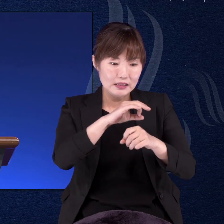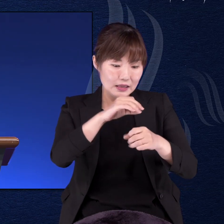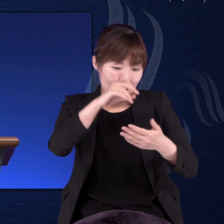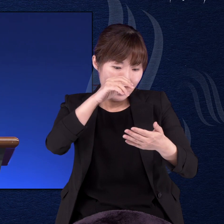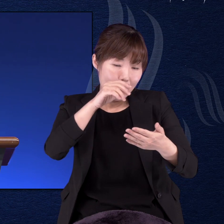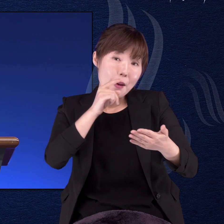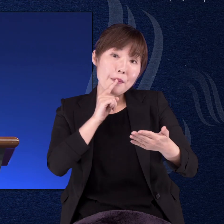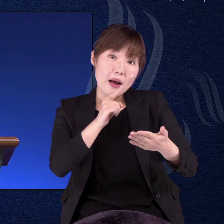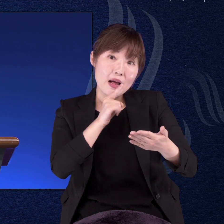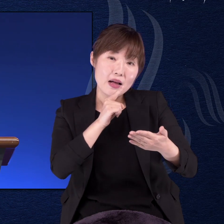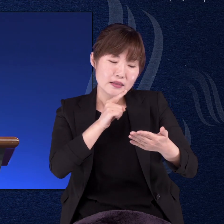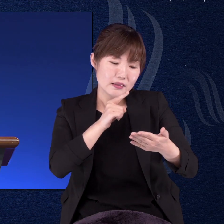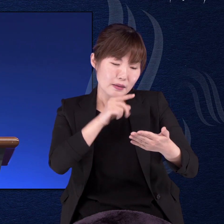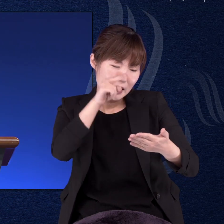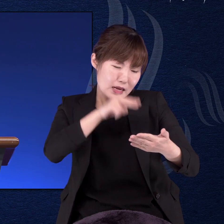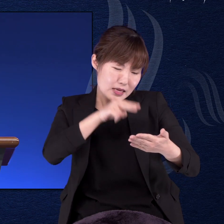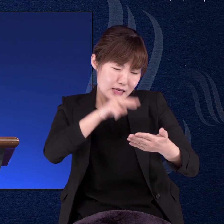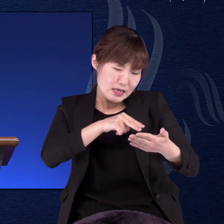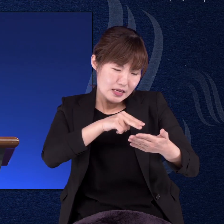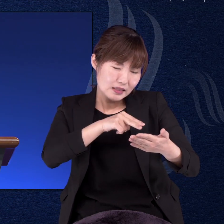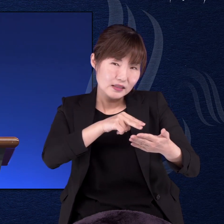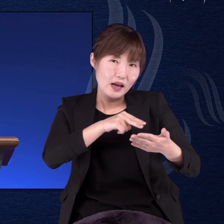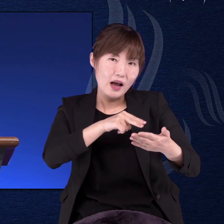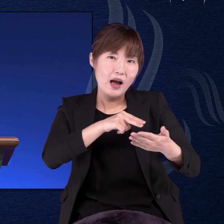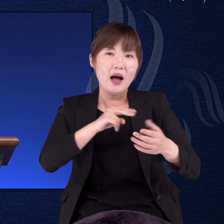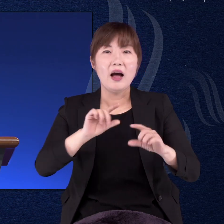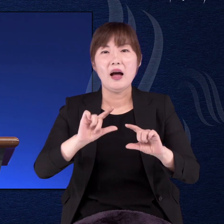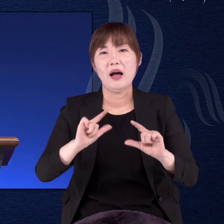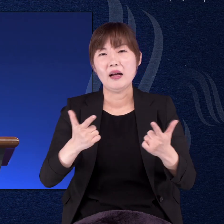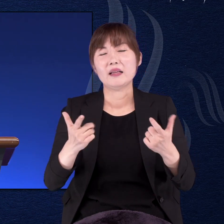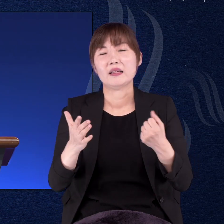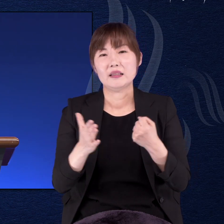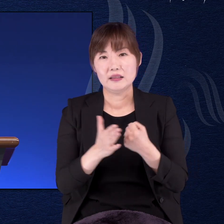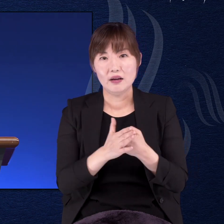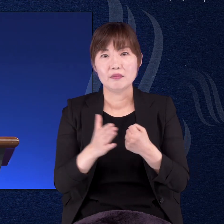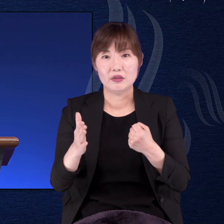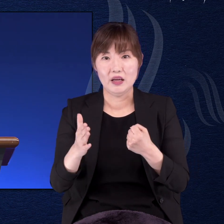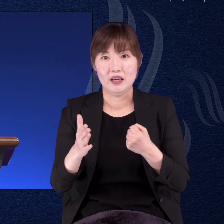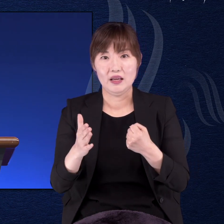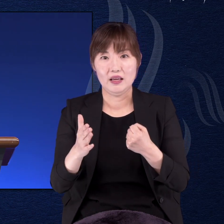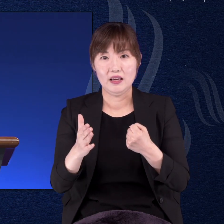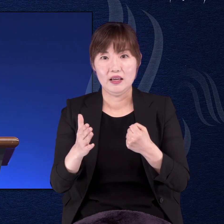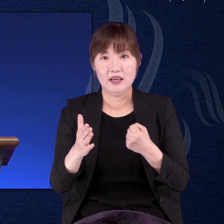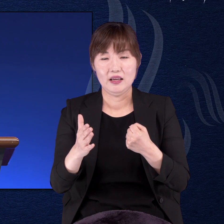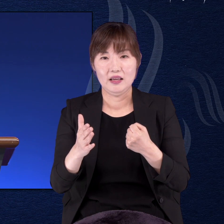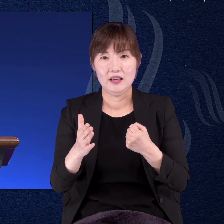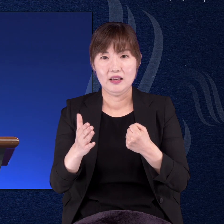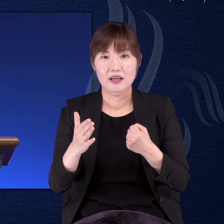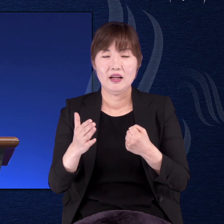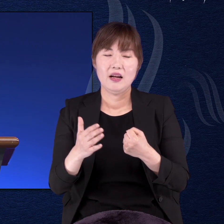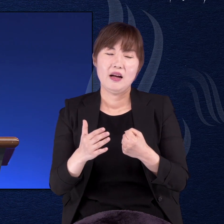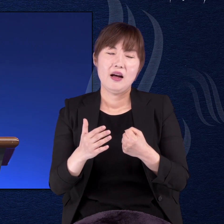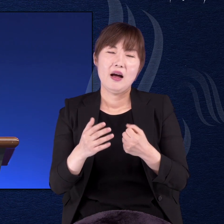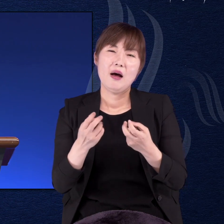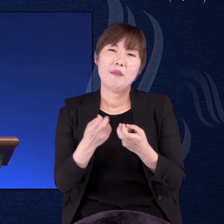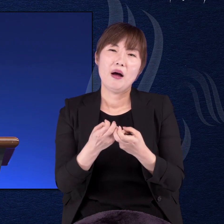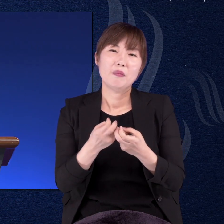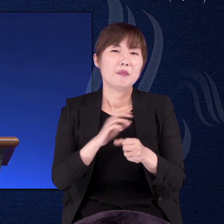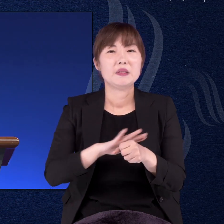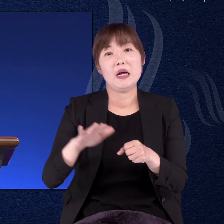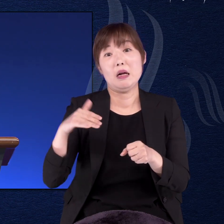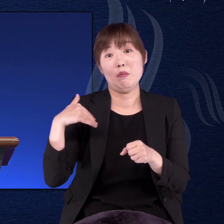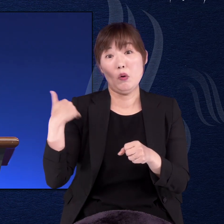성경을 몰랐구나. 제대로 된 방법을 찾지 못했었구나를 깨닫게 되었습니다. 그래서 그때